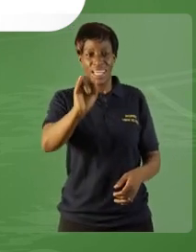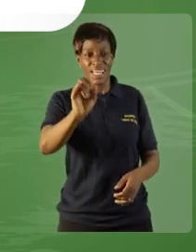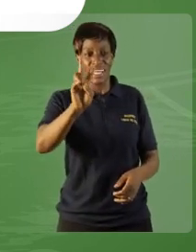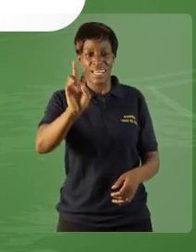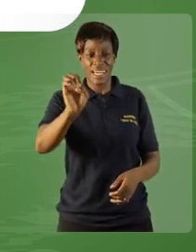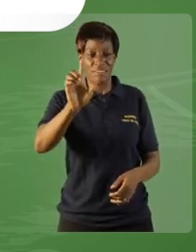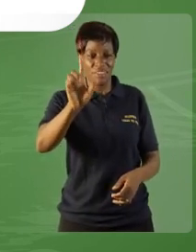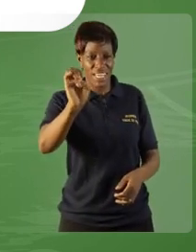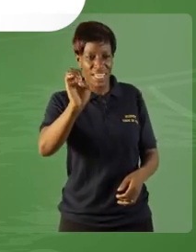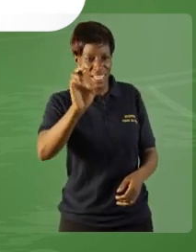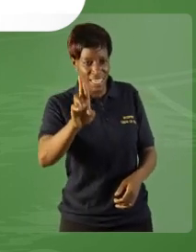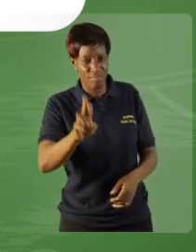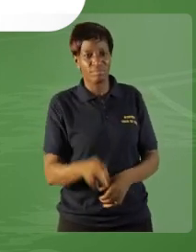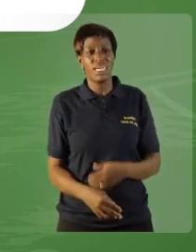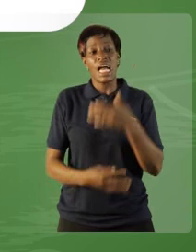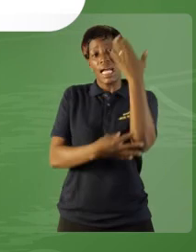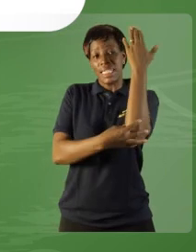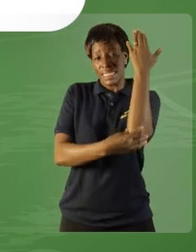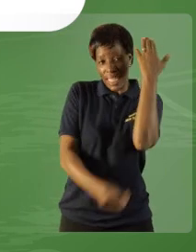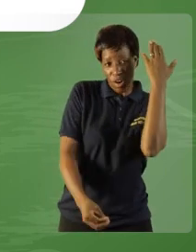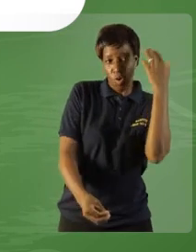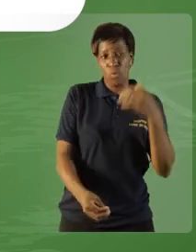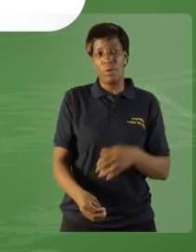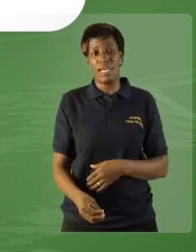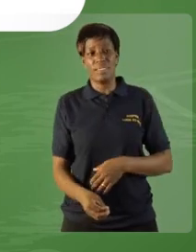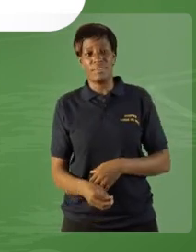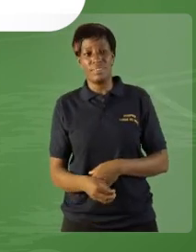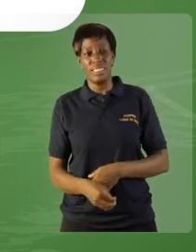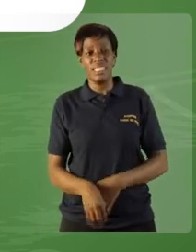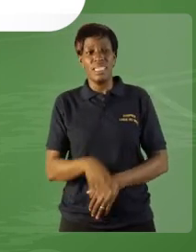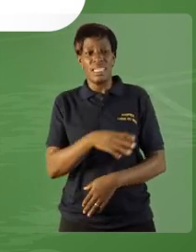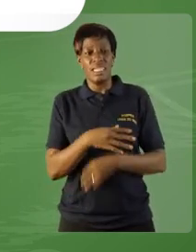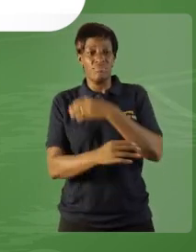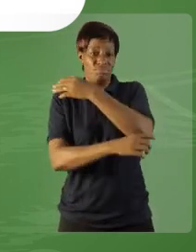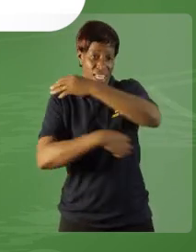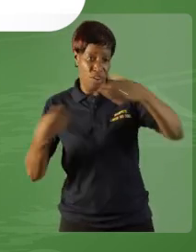En D, nous avons grivelé, dérobé,